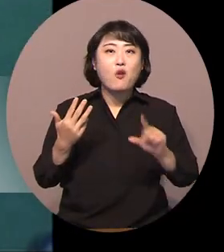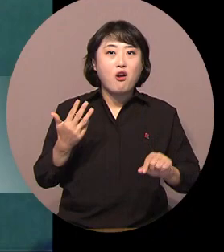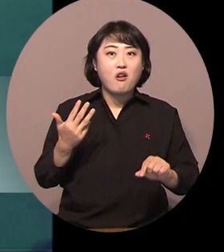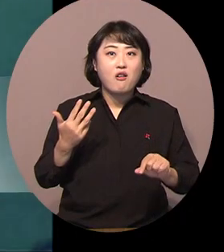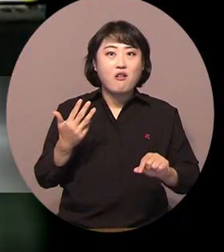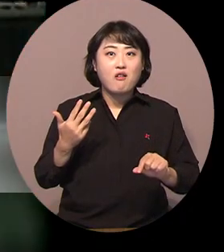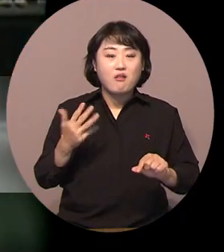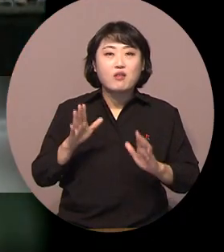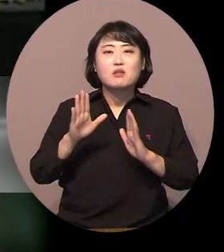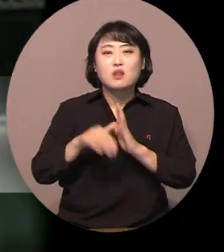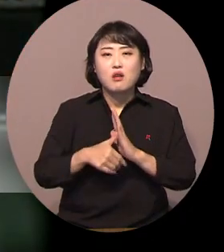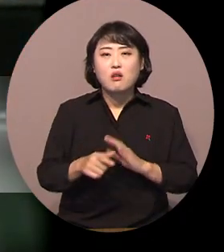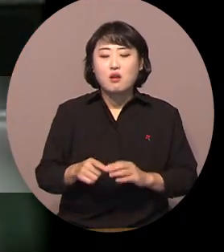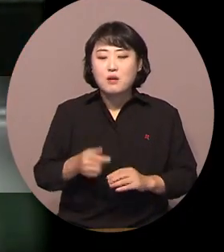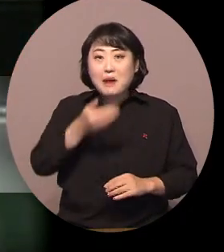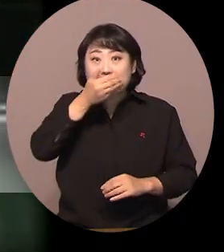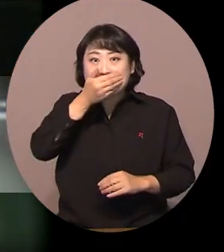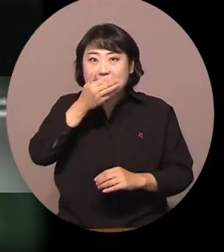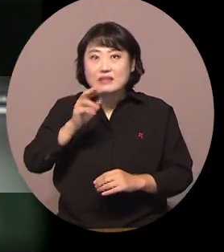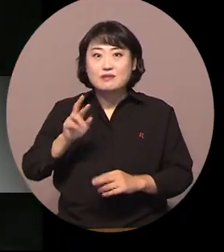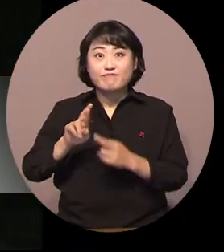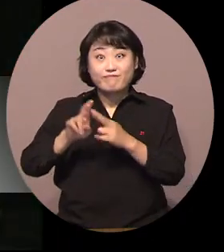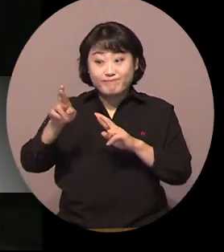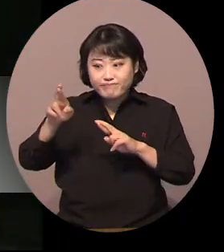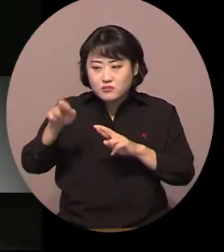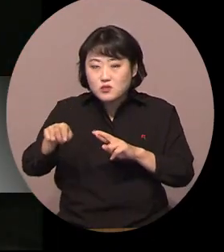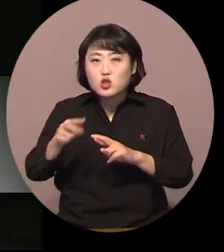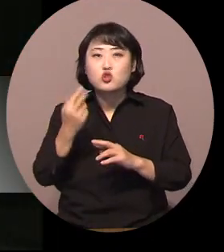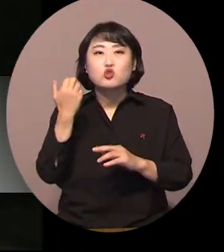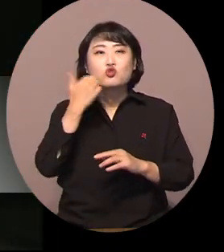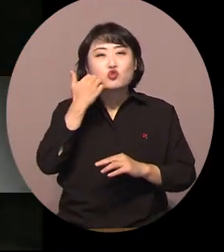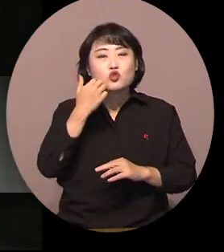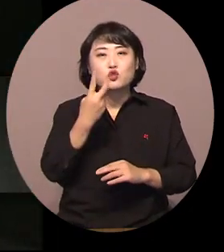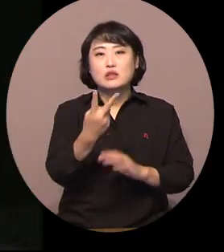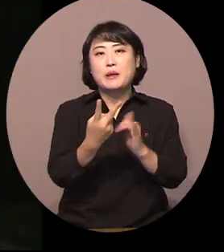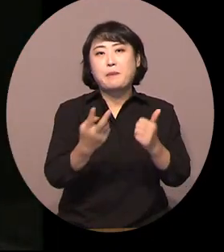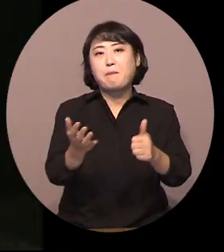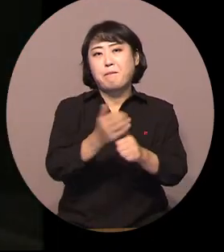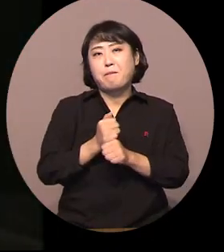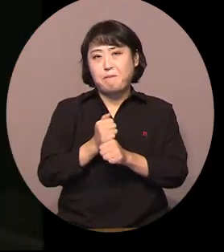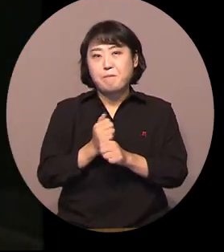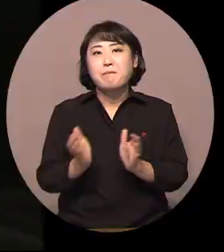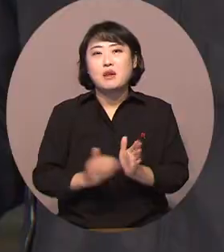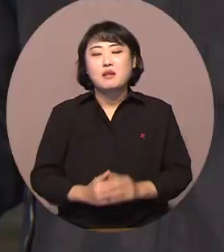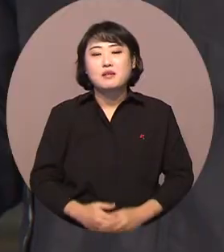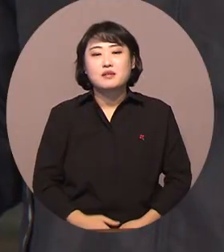마스크에서 나온 DNA 분석을 통해 용의자 두 명을 잡을 수 있었습니다